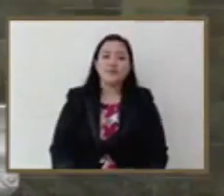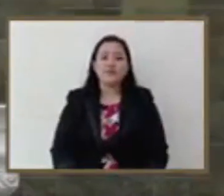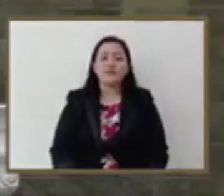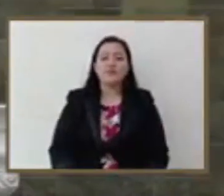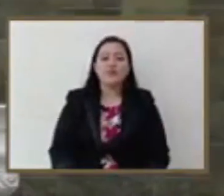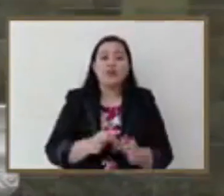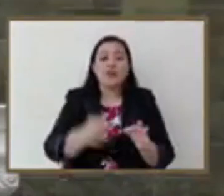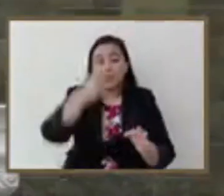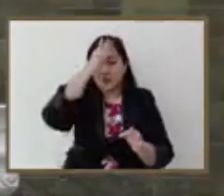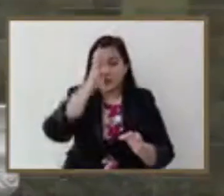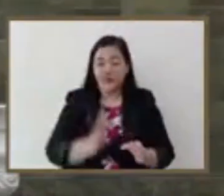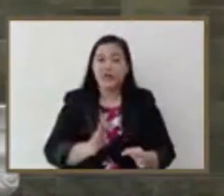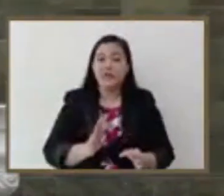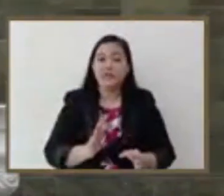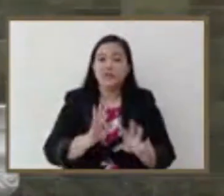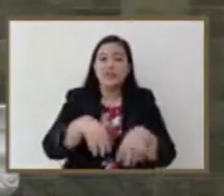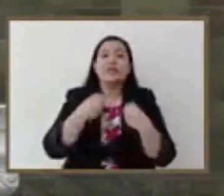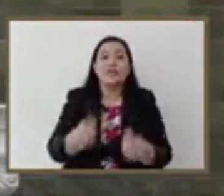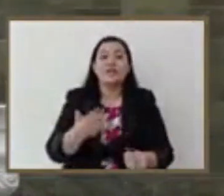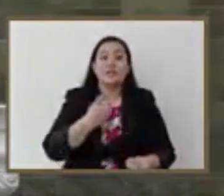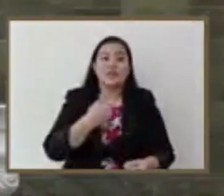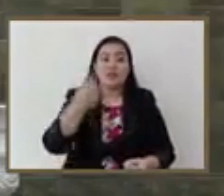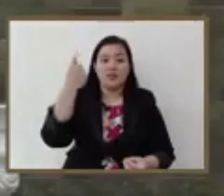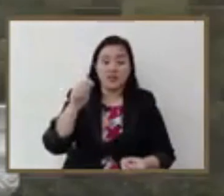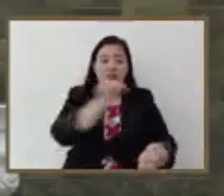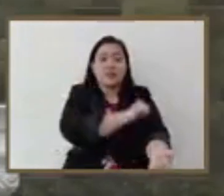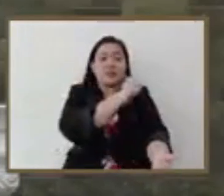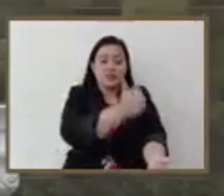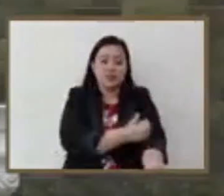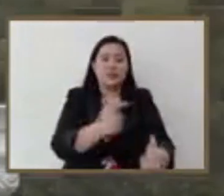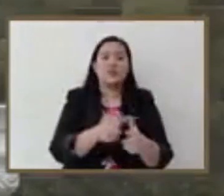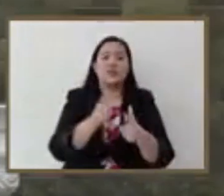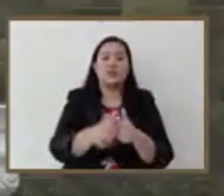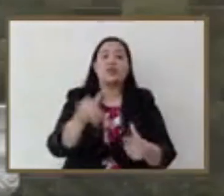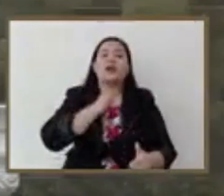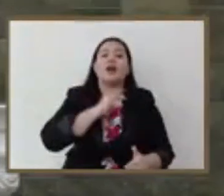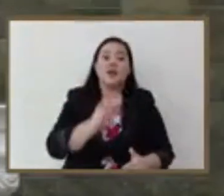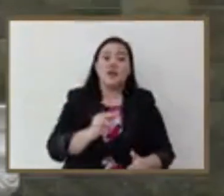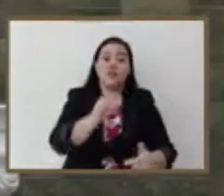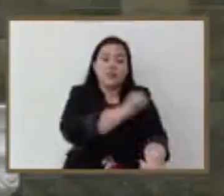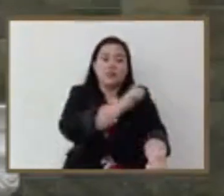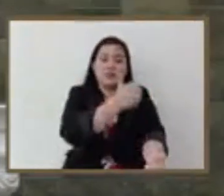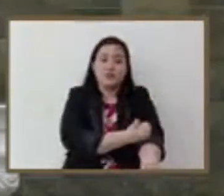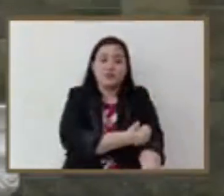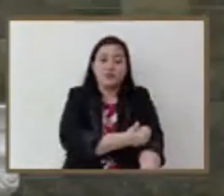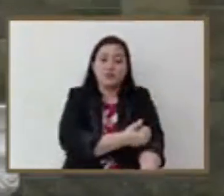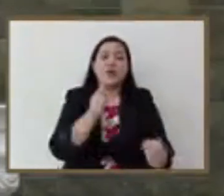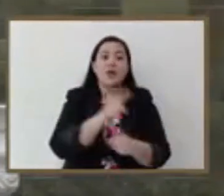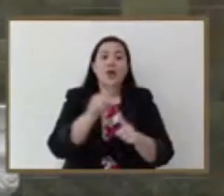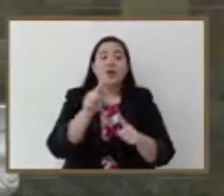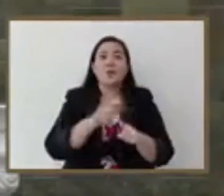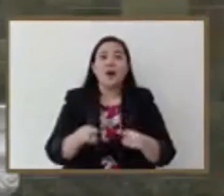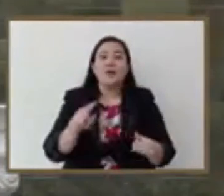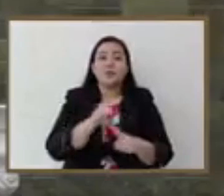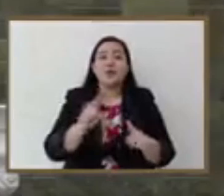If God gave me the authority, I am the authority. If I share you the responsibility, I'm still the authority and you